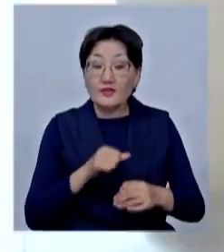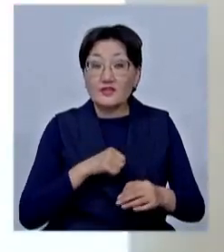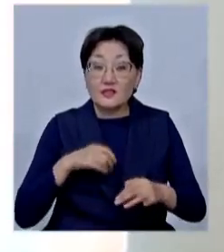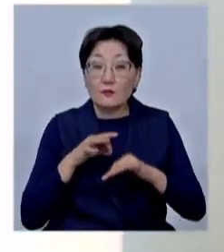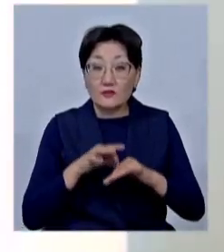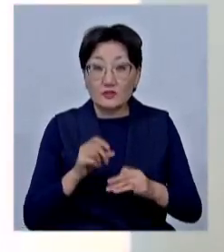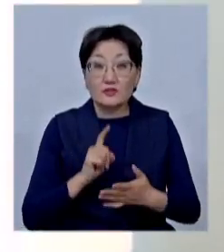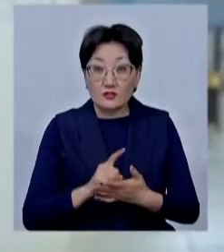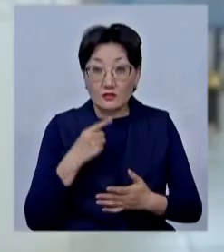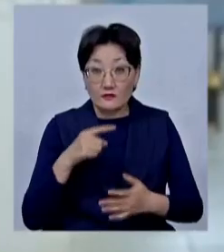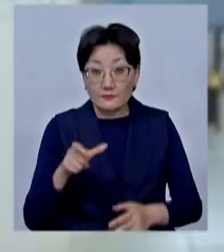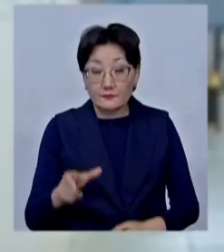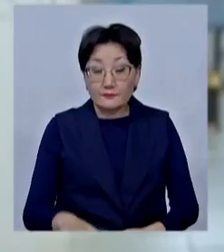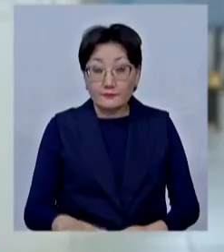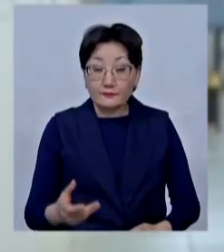жүргізу керек деп отыр.